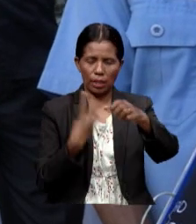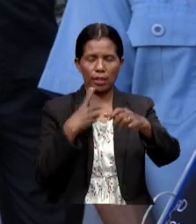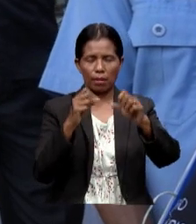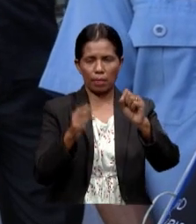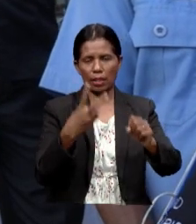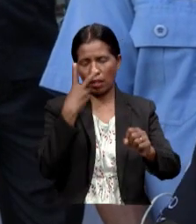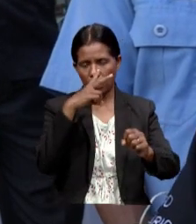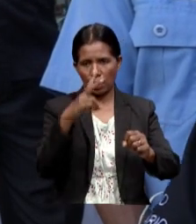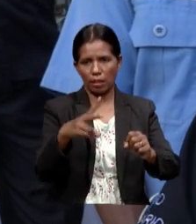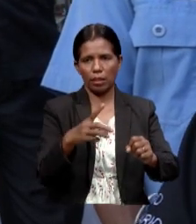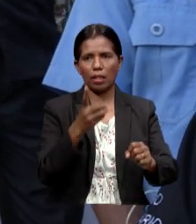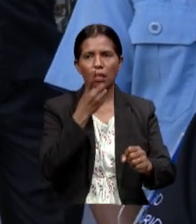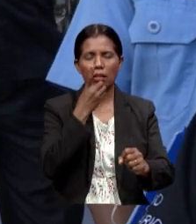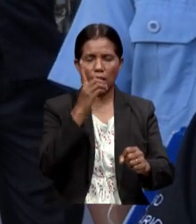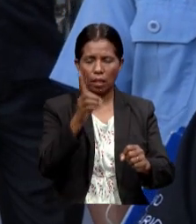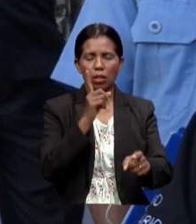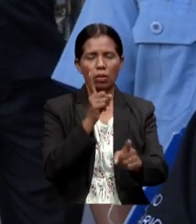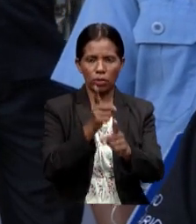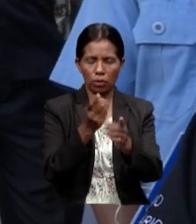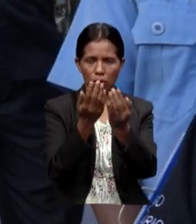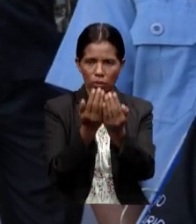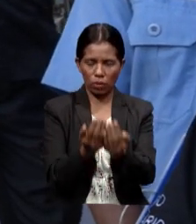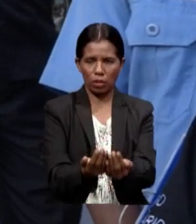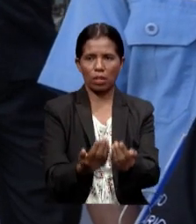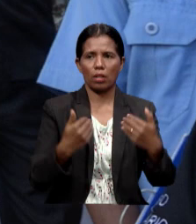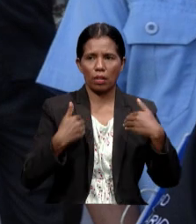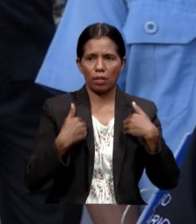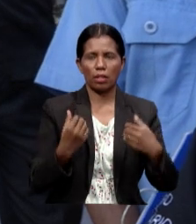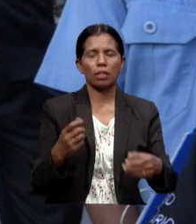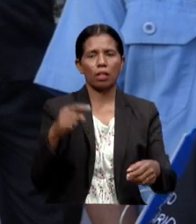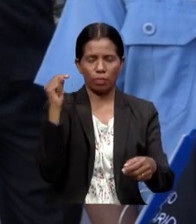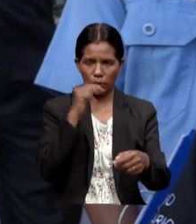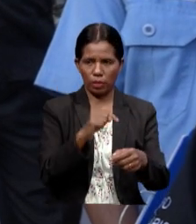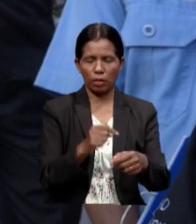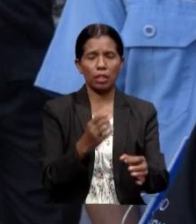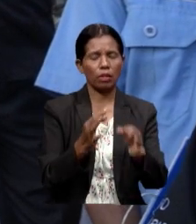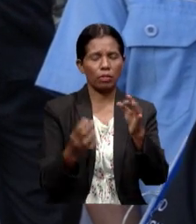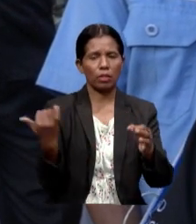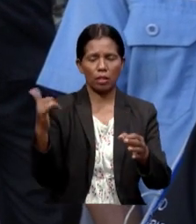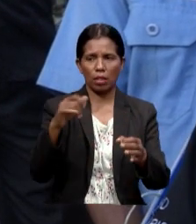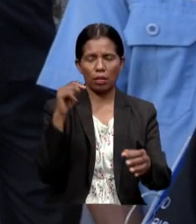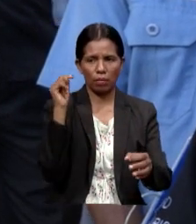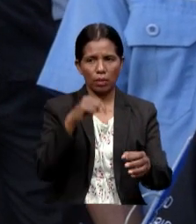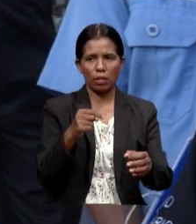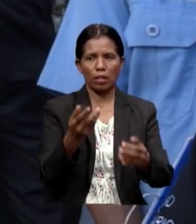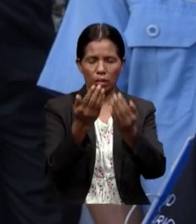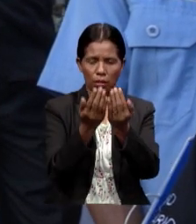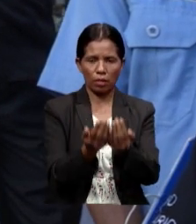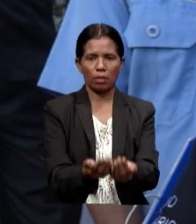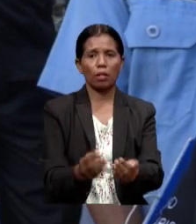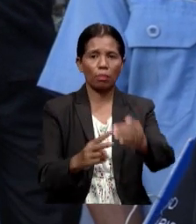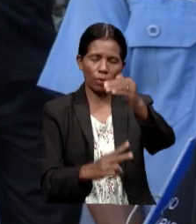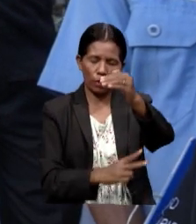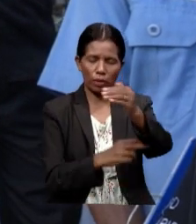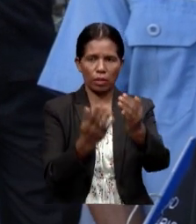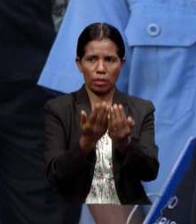lo los tu be toda ihaka o sir hal manipulação antan se manipulação por exemplo o si